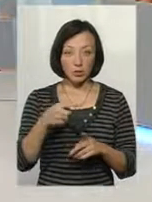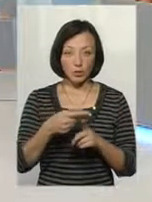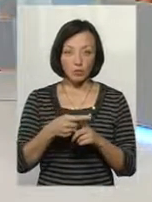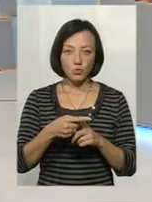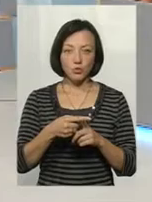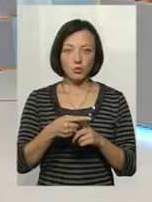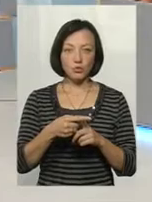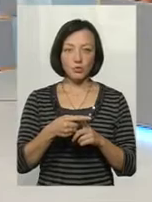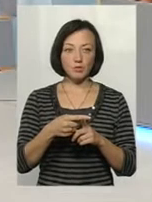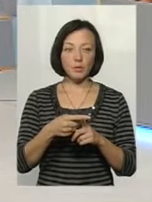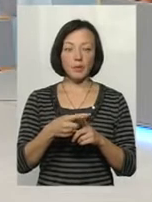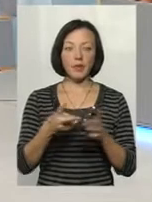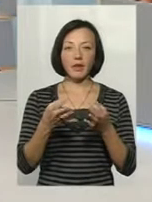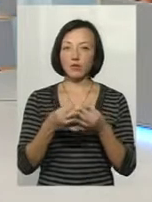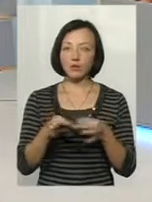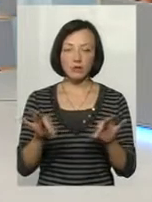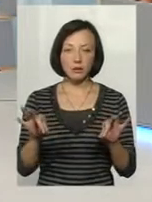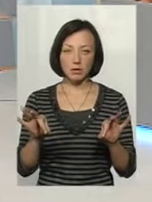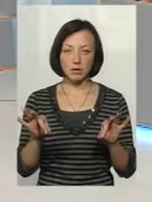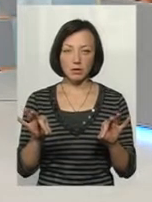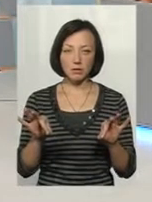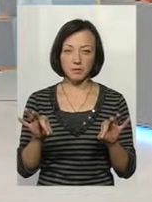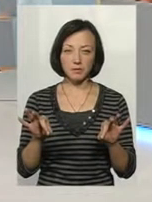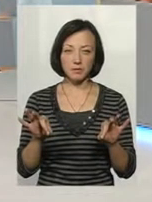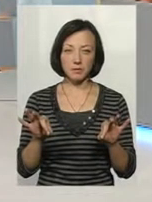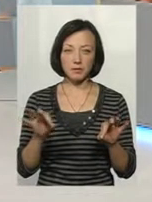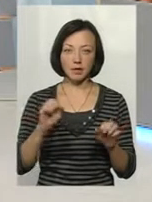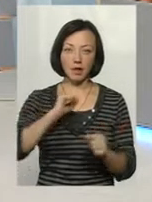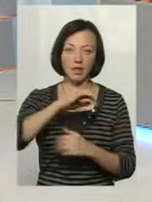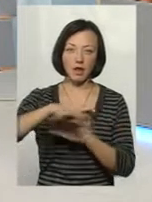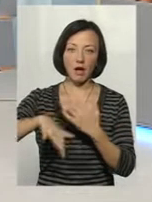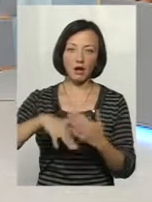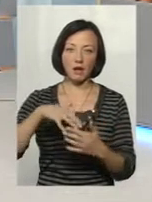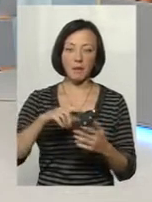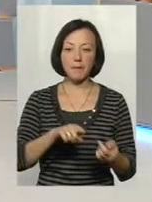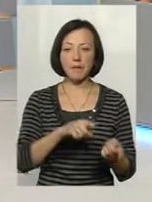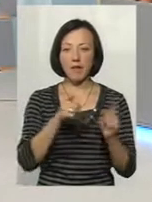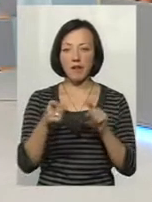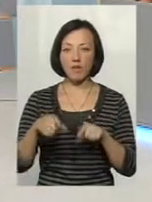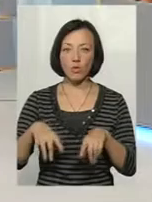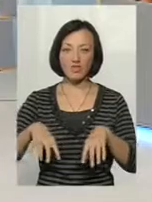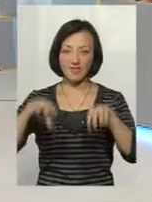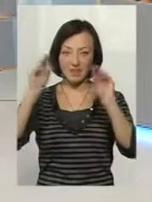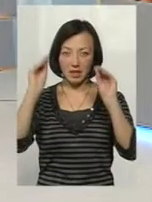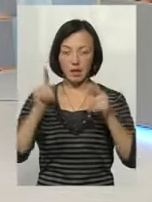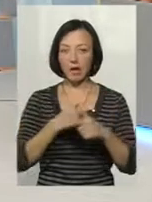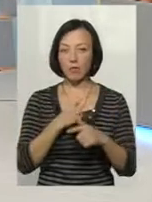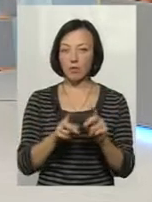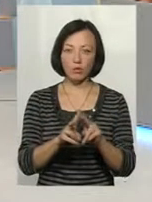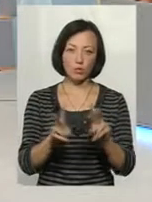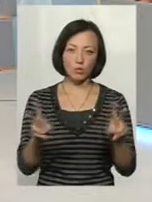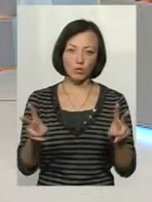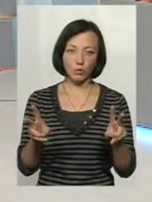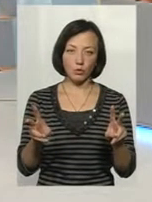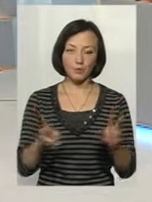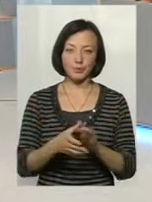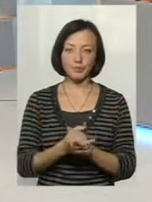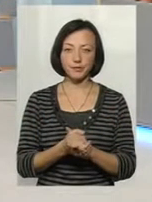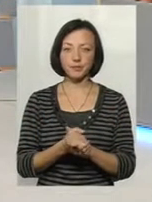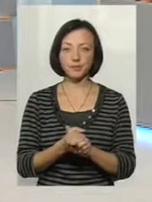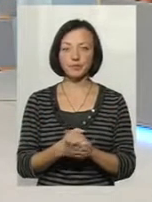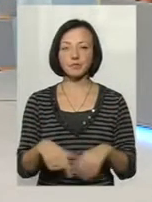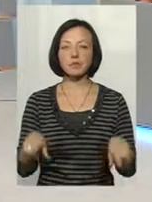при цьому не допускається якби анархія. Переводиться або всі, або ніхто. По крайній